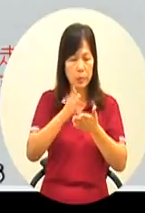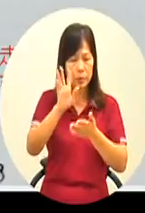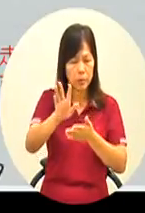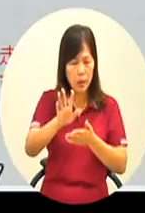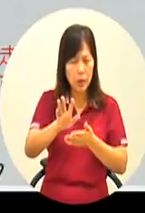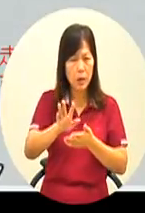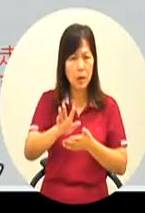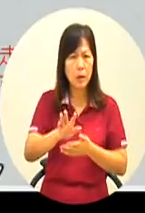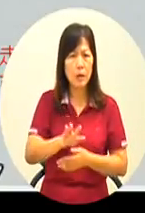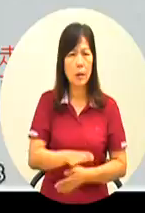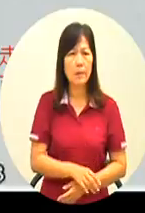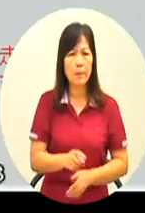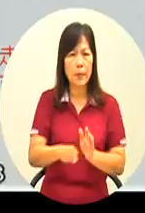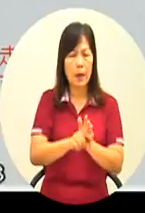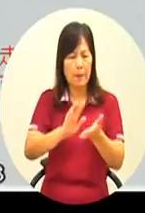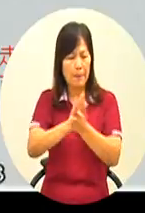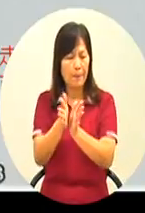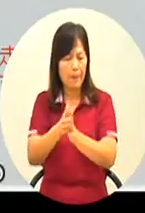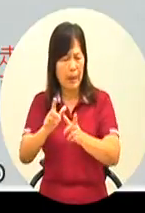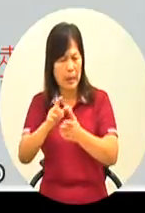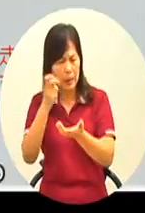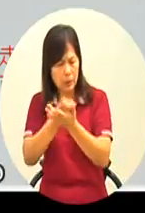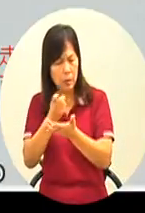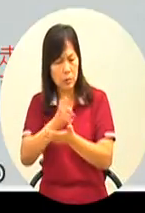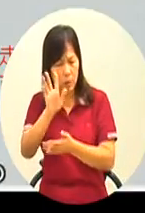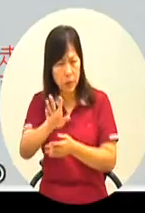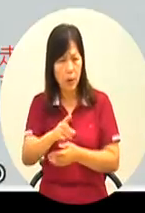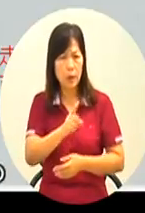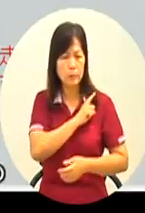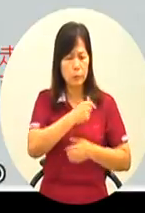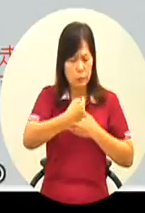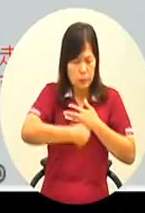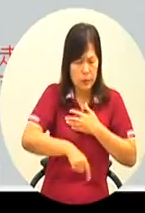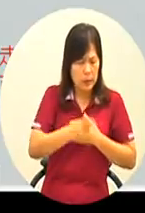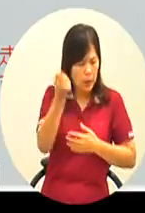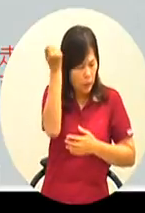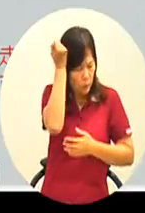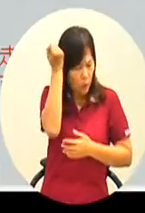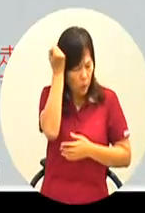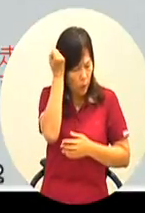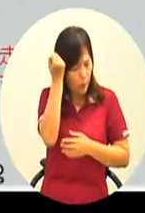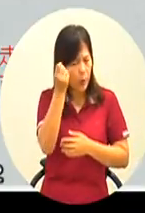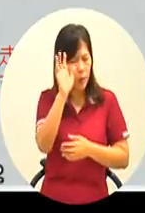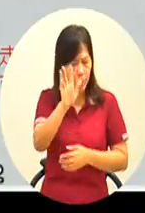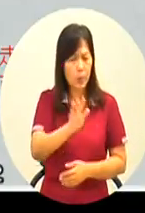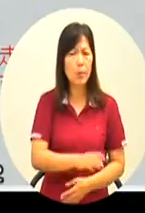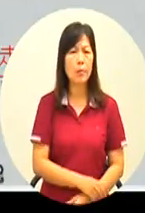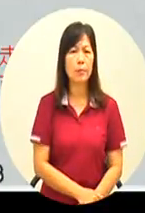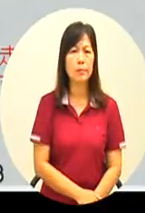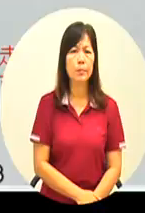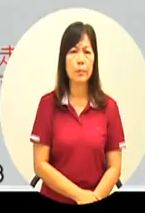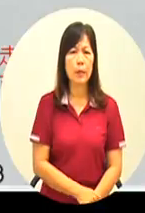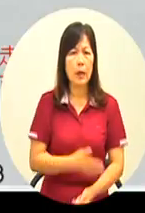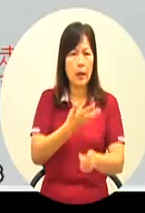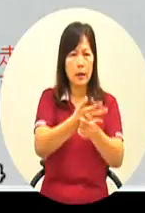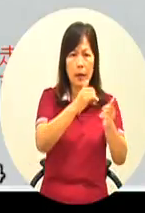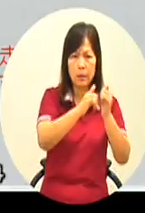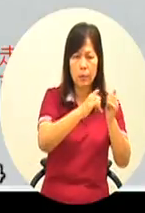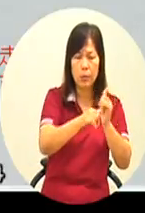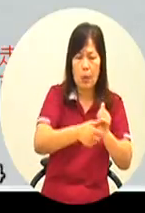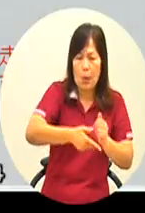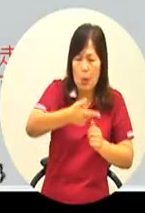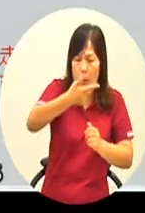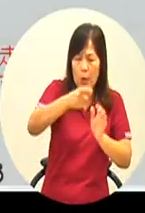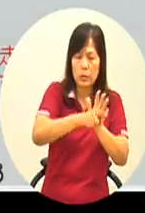个变化，然后身上所受的痛苦是非常的沉痛的，为了要让人民能够赶快